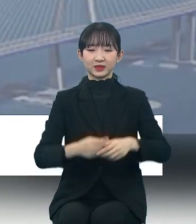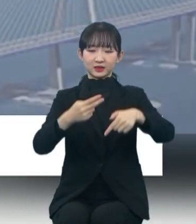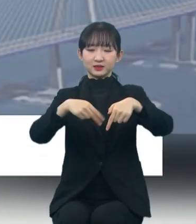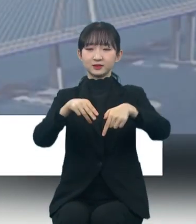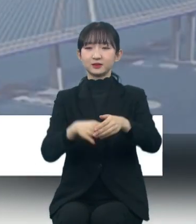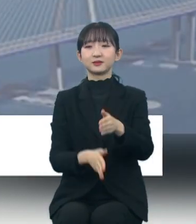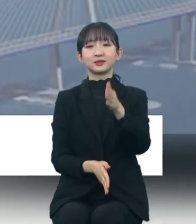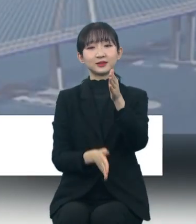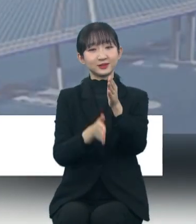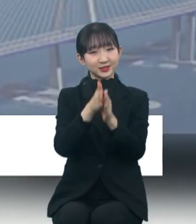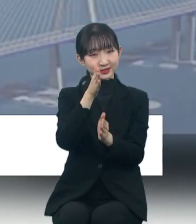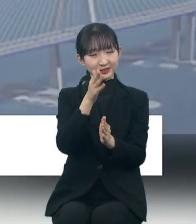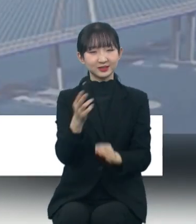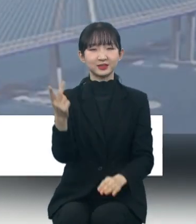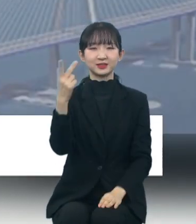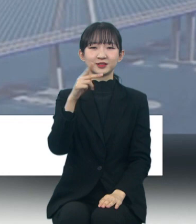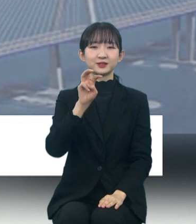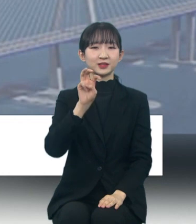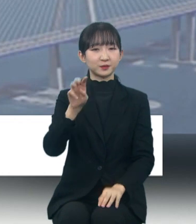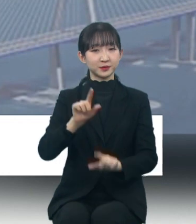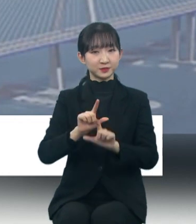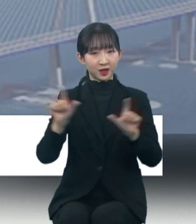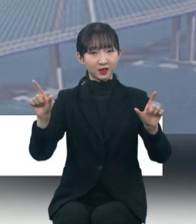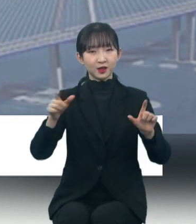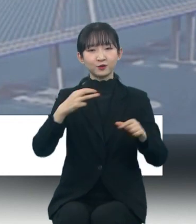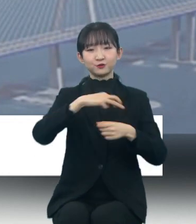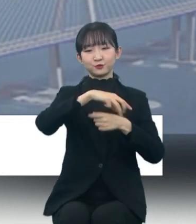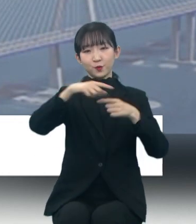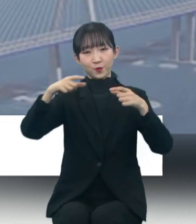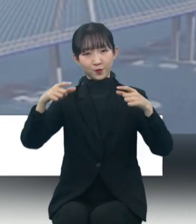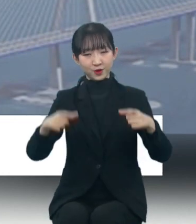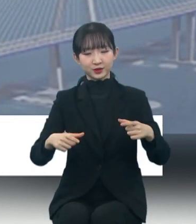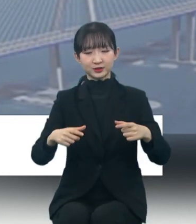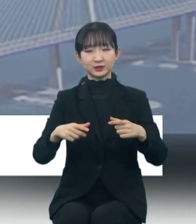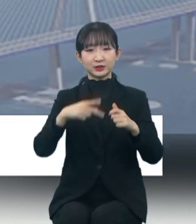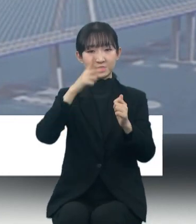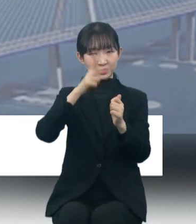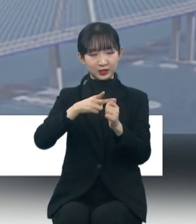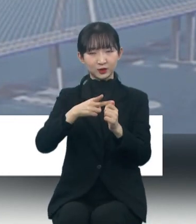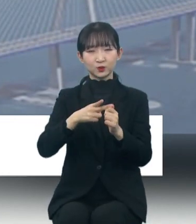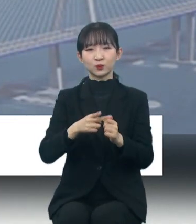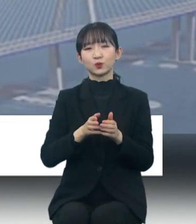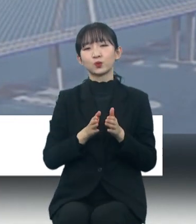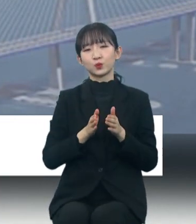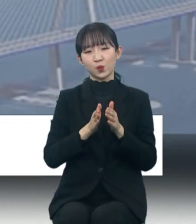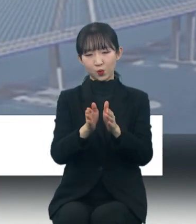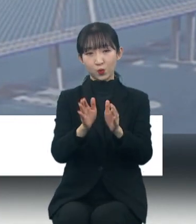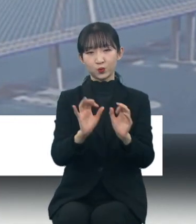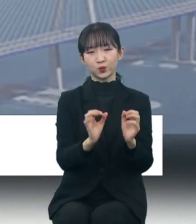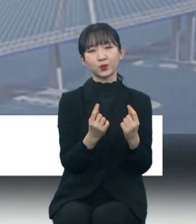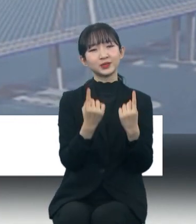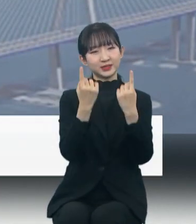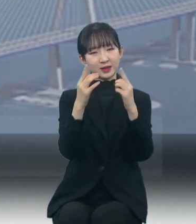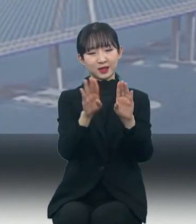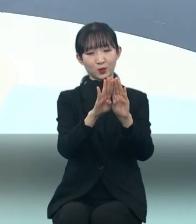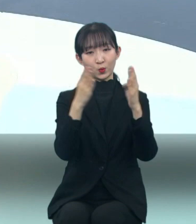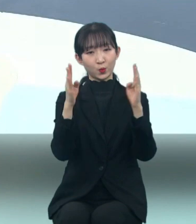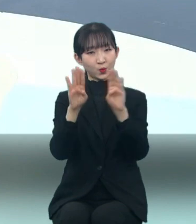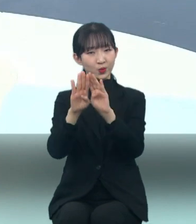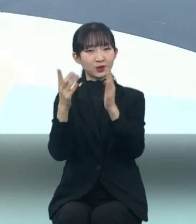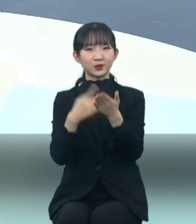인천시는 2030년 수도권 제2순환고속도로 동시 개통을 위해 최선을 다할